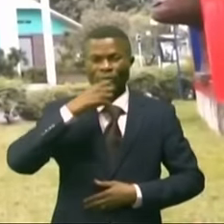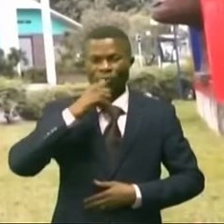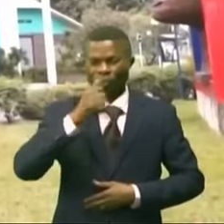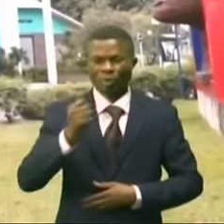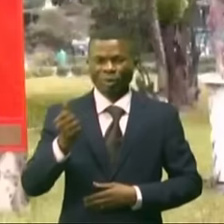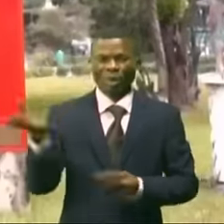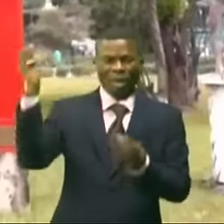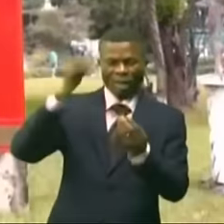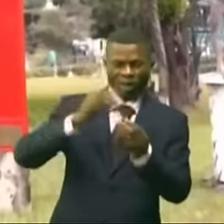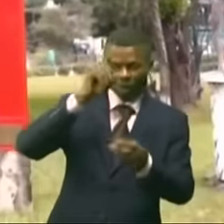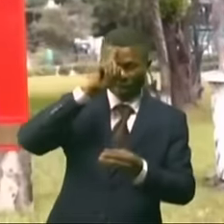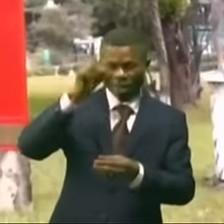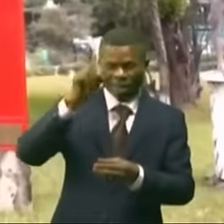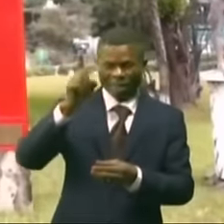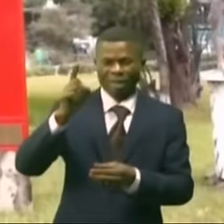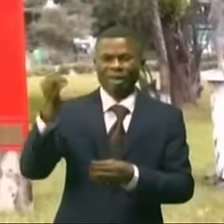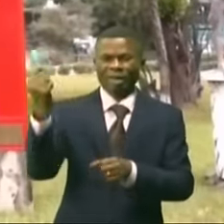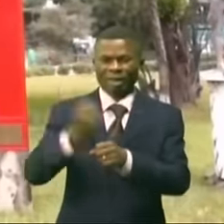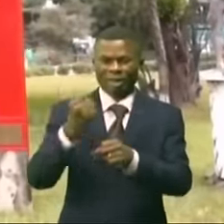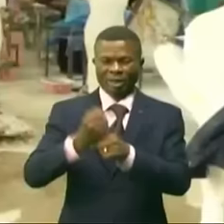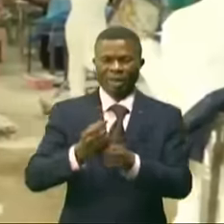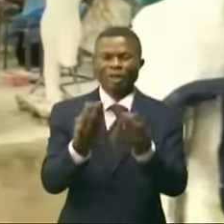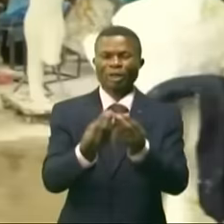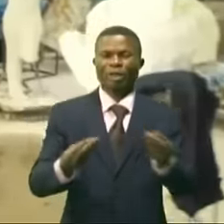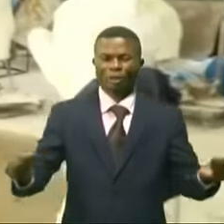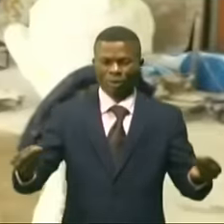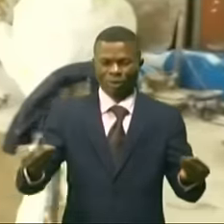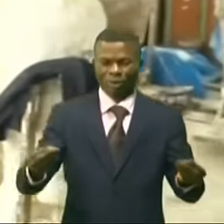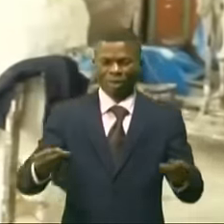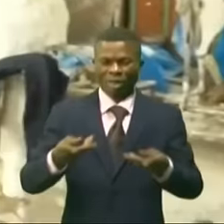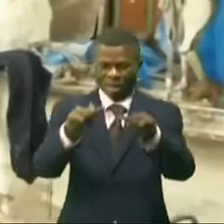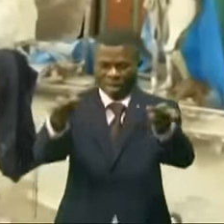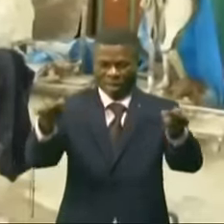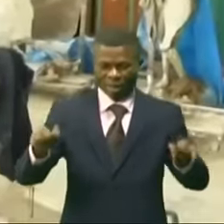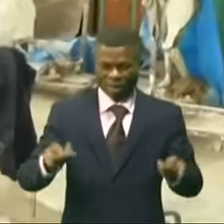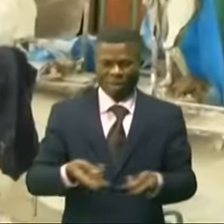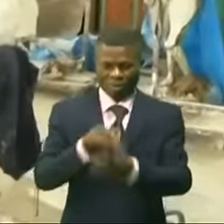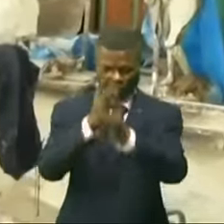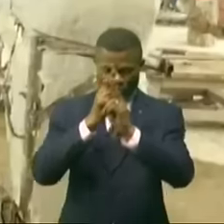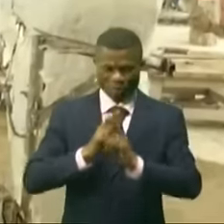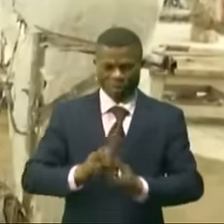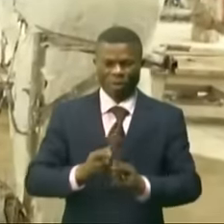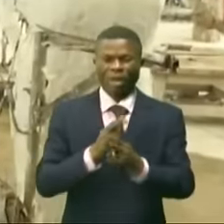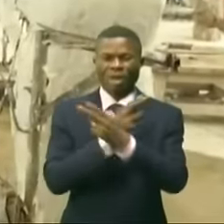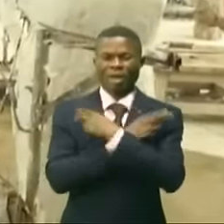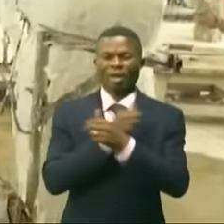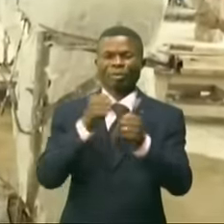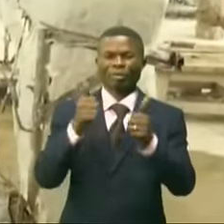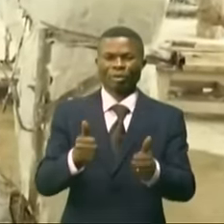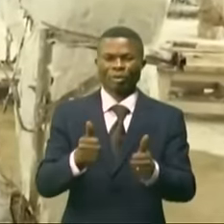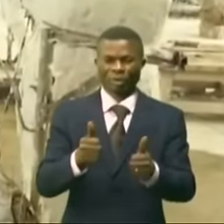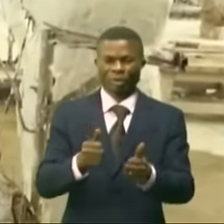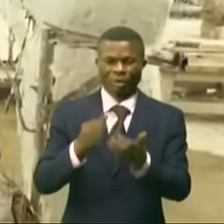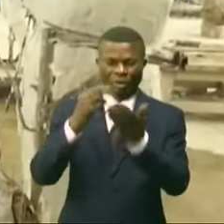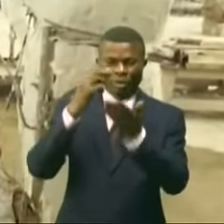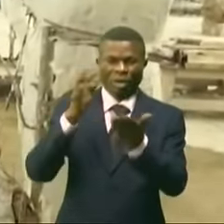savoir artistique le résultat est un environnement idylique et reposant l'Académie de beauart est un